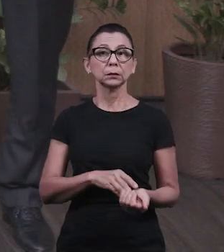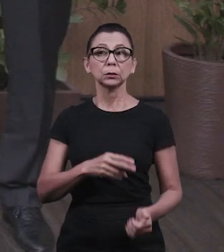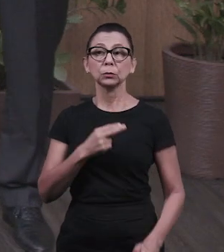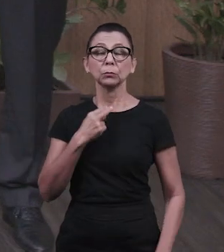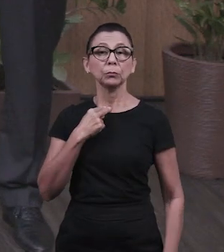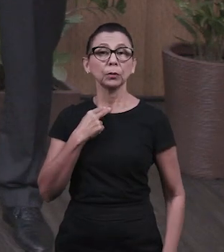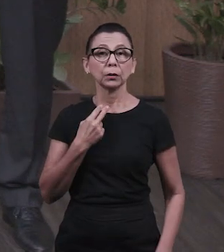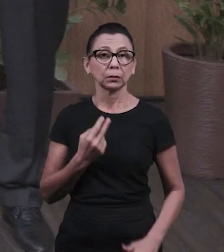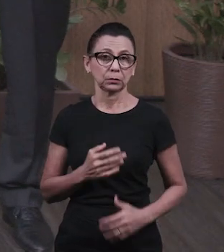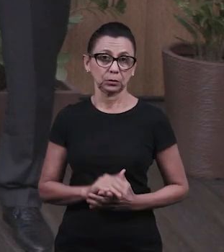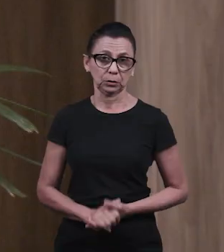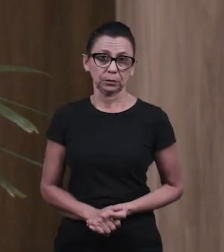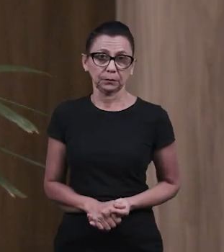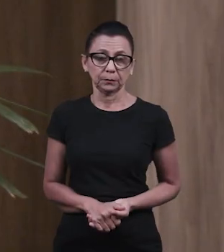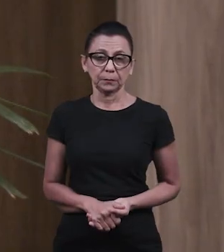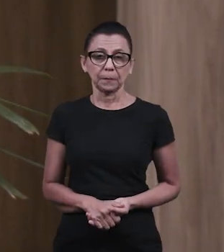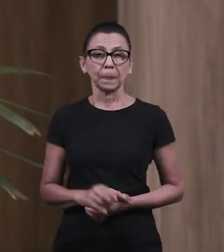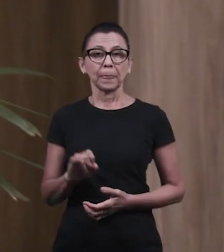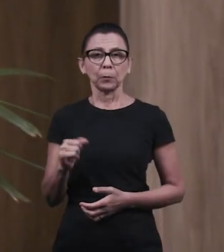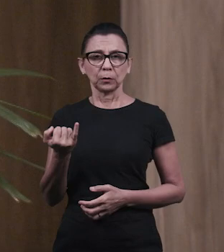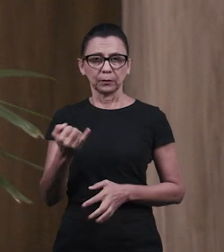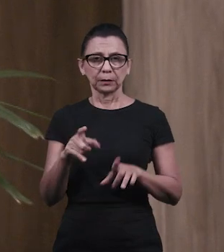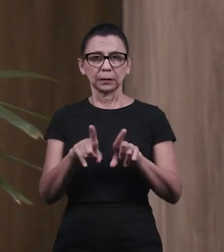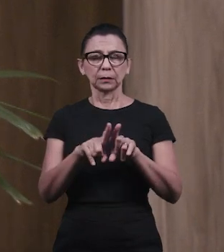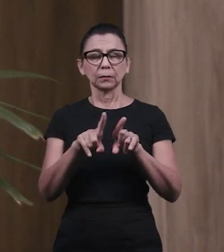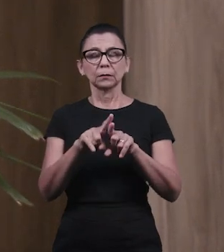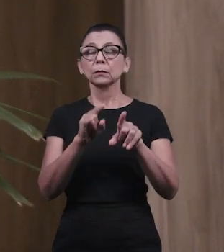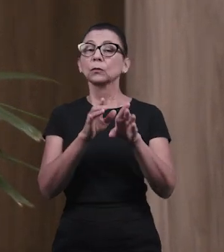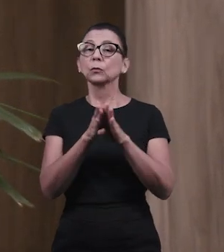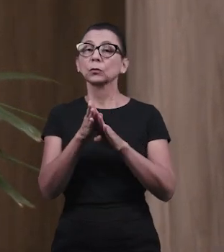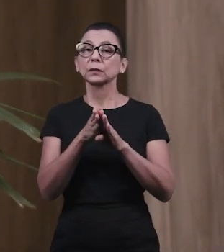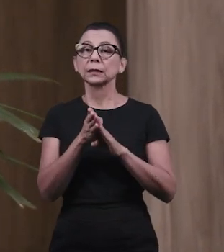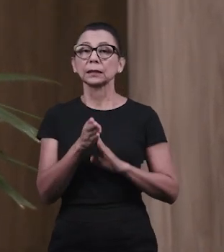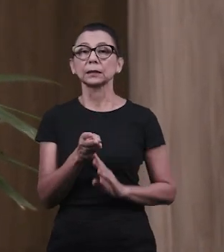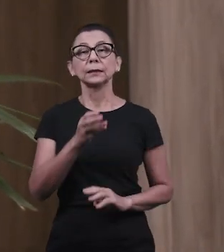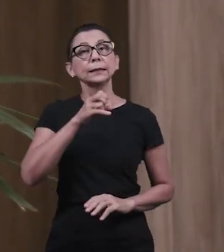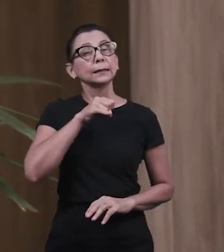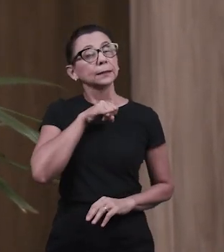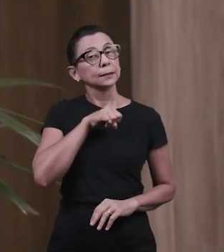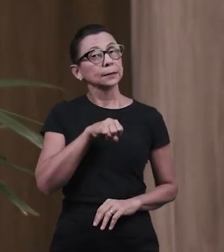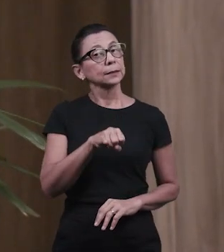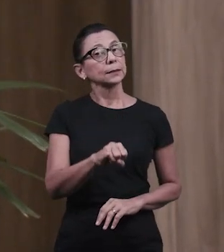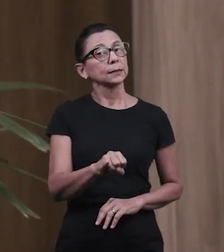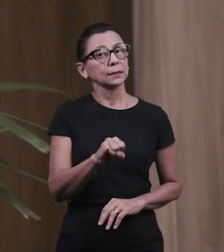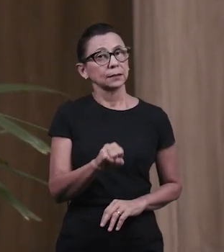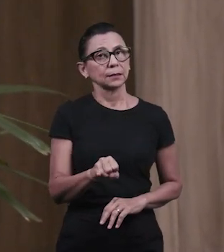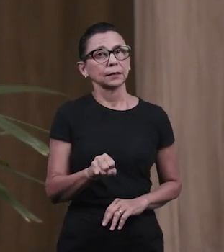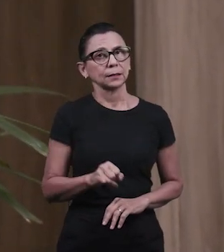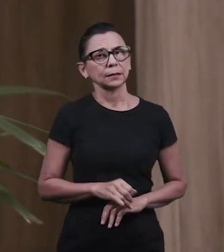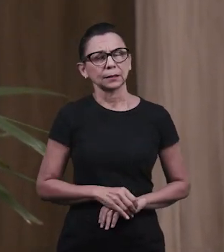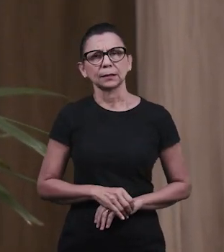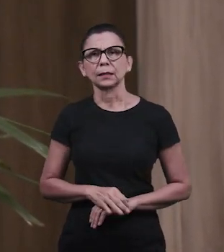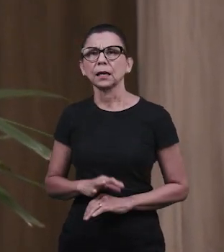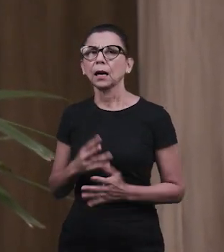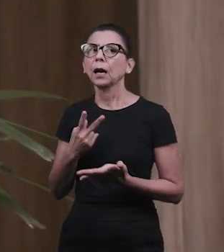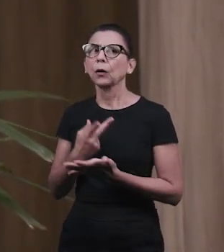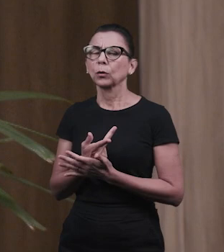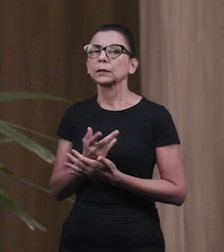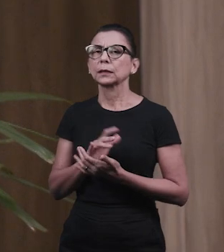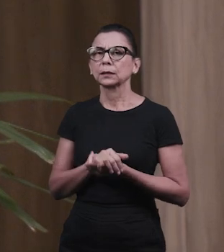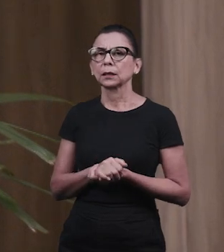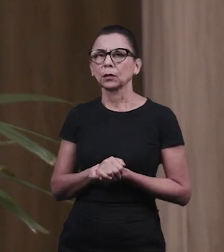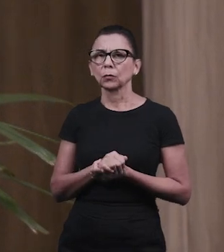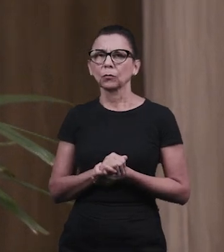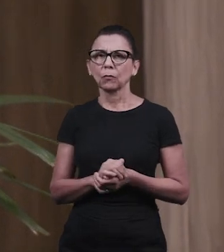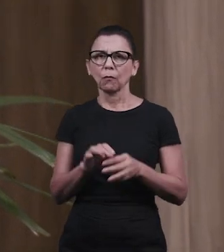вам нечто. Если каким-то образом, если какая-то старая закваска, какое-то